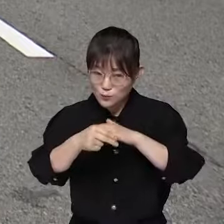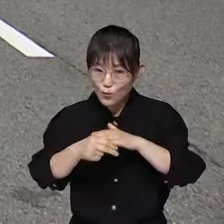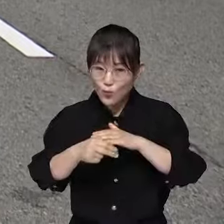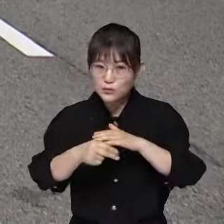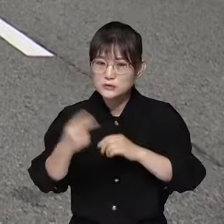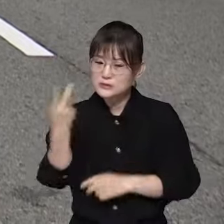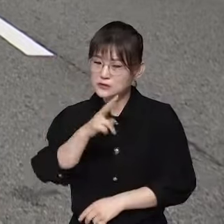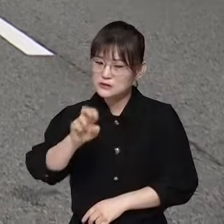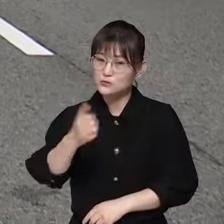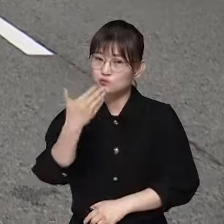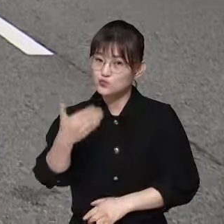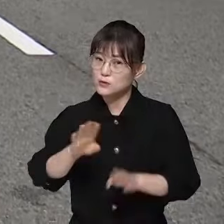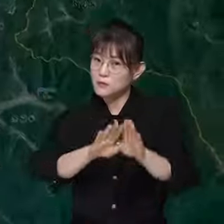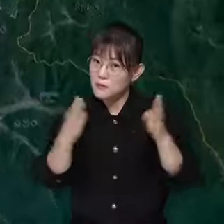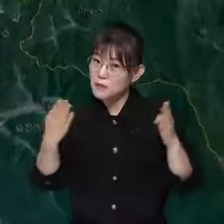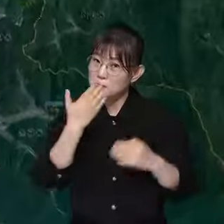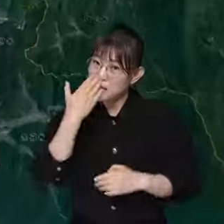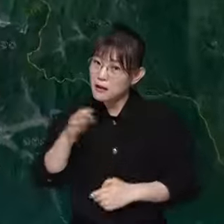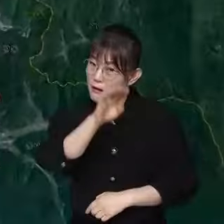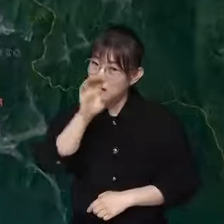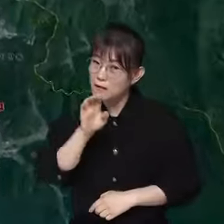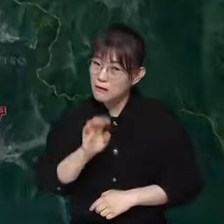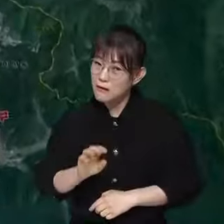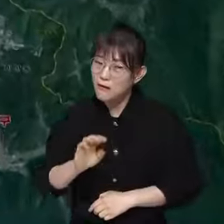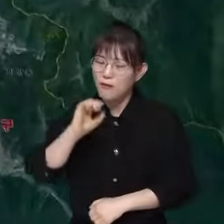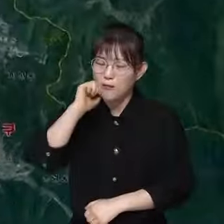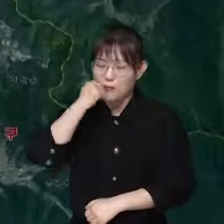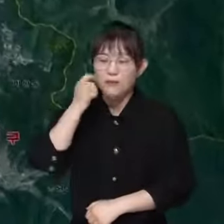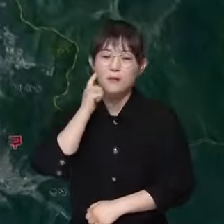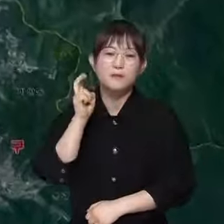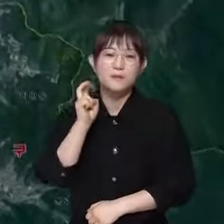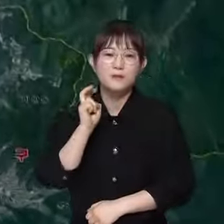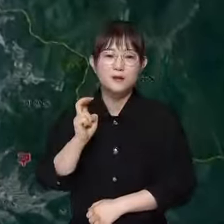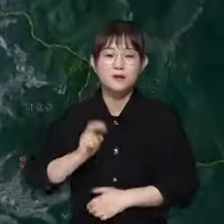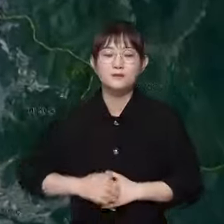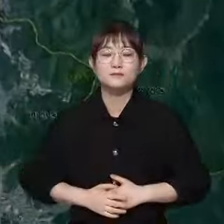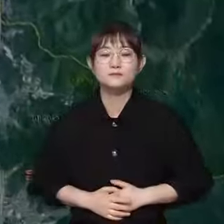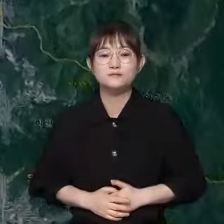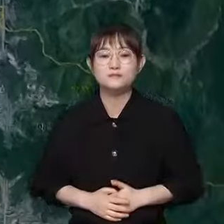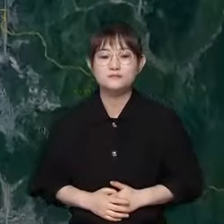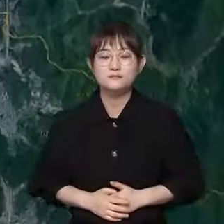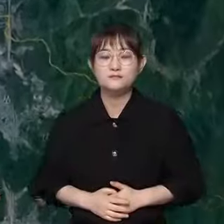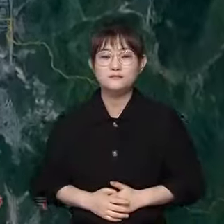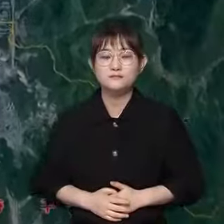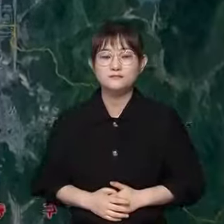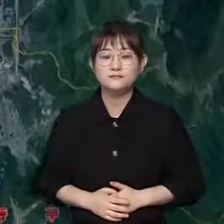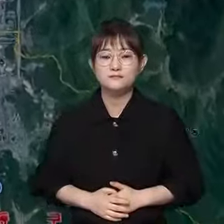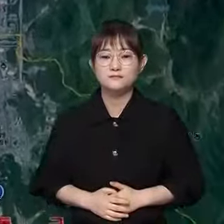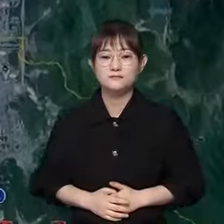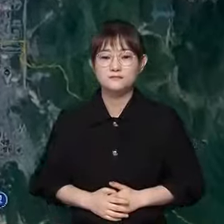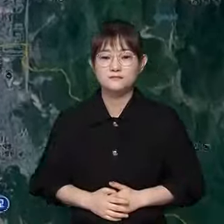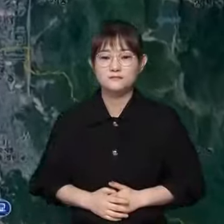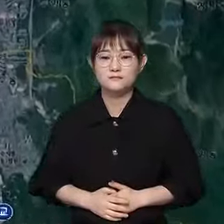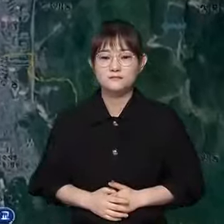구간의 2029년 개통이 사실상 물 건너간 것 아니냐는 우려가 나오고 있습니다. KBC 정경원입니다.